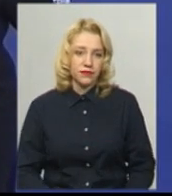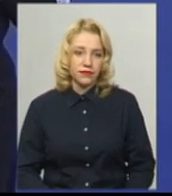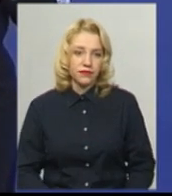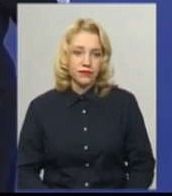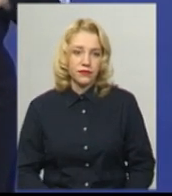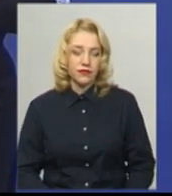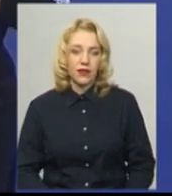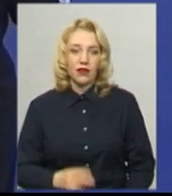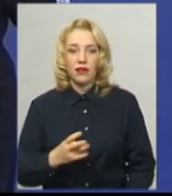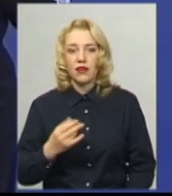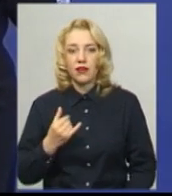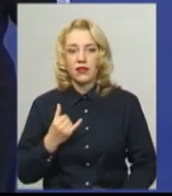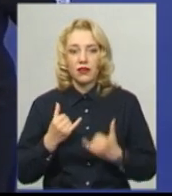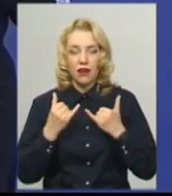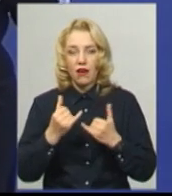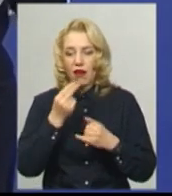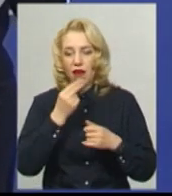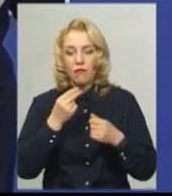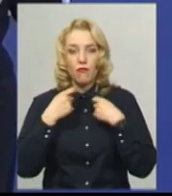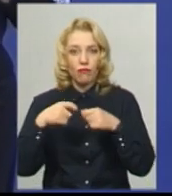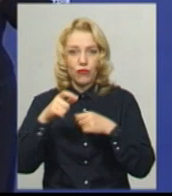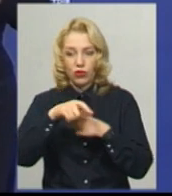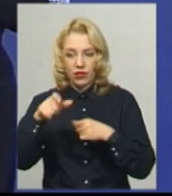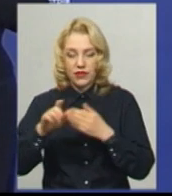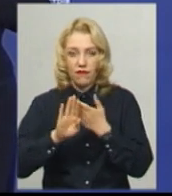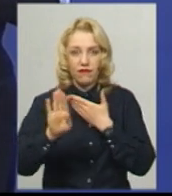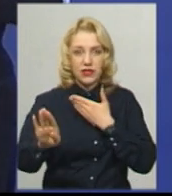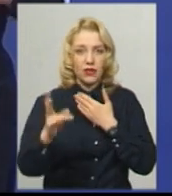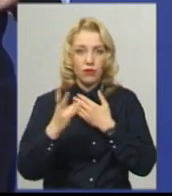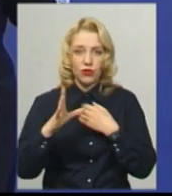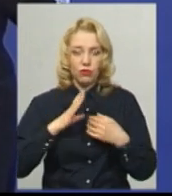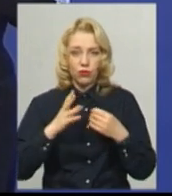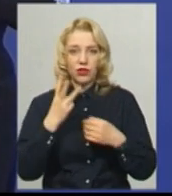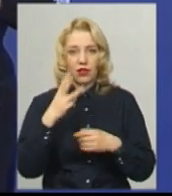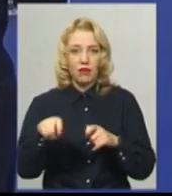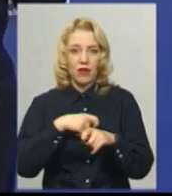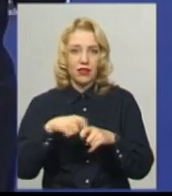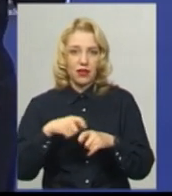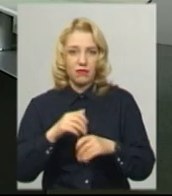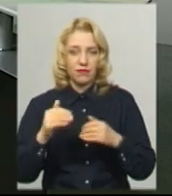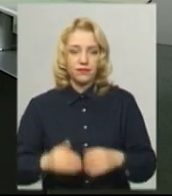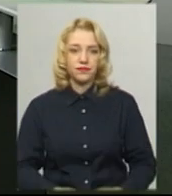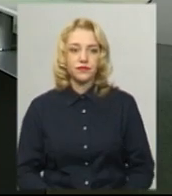продавців також відстань між робочими місцями продавців не менше 3 метрів.